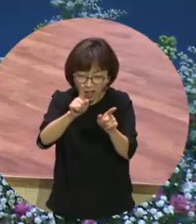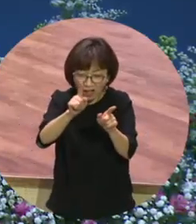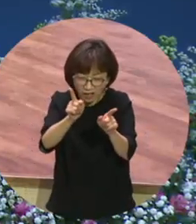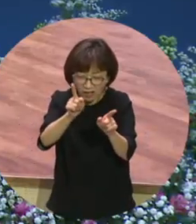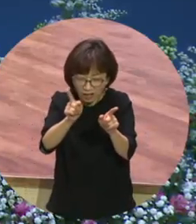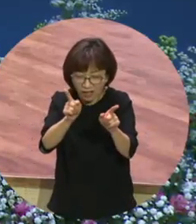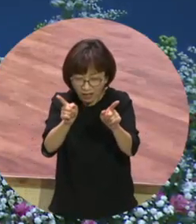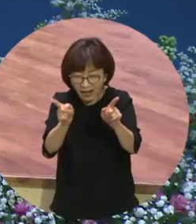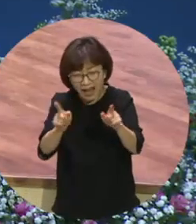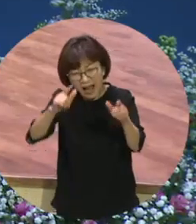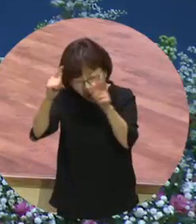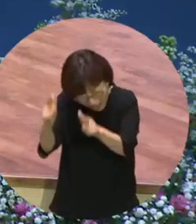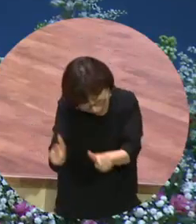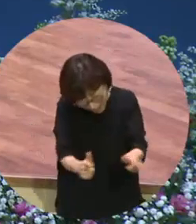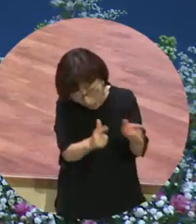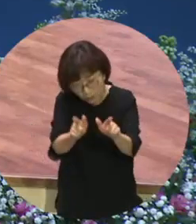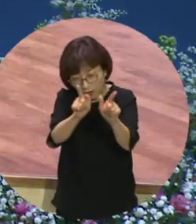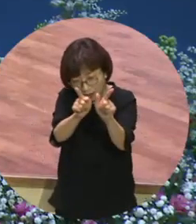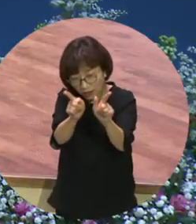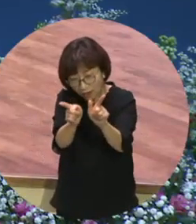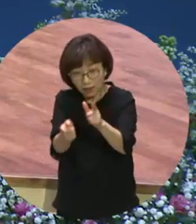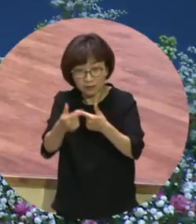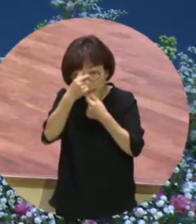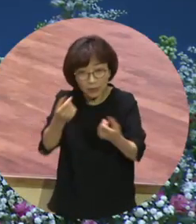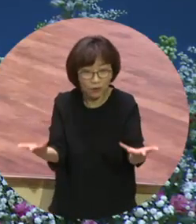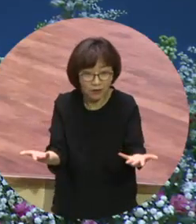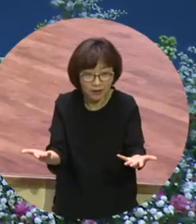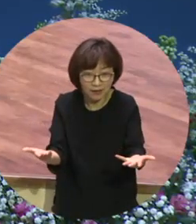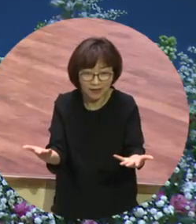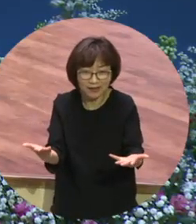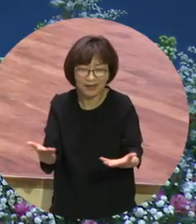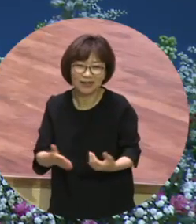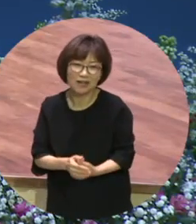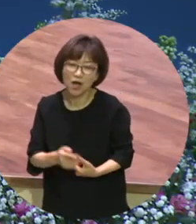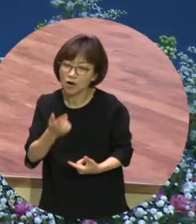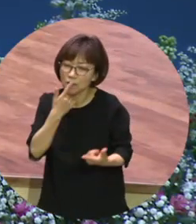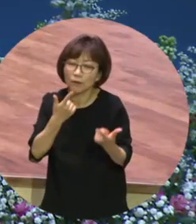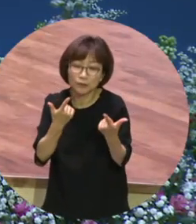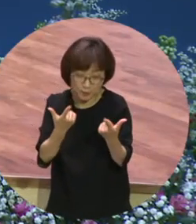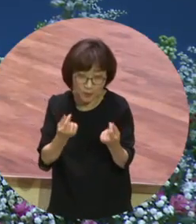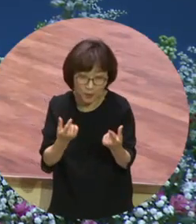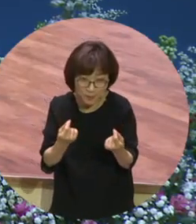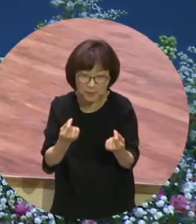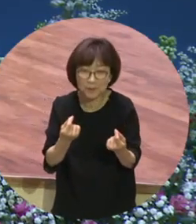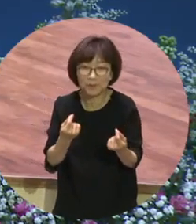우리가요, 영적인 삶을 어설프게 살면 안 돼요.